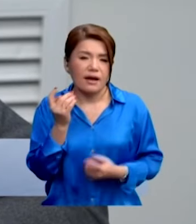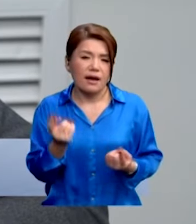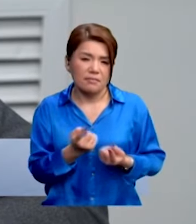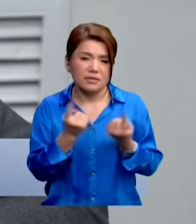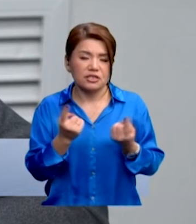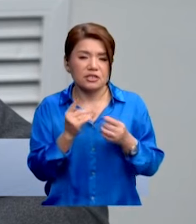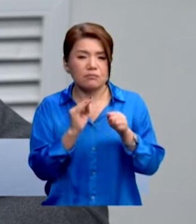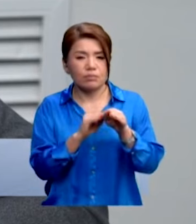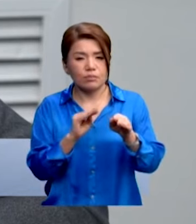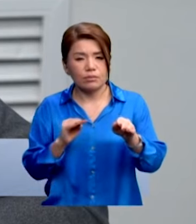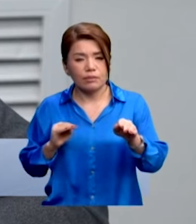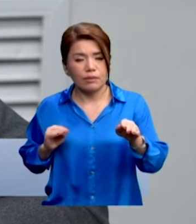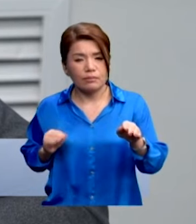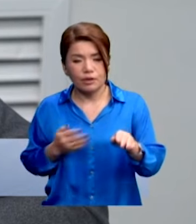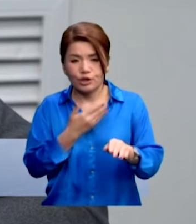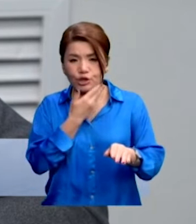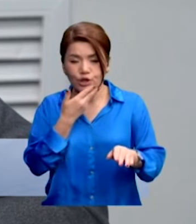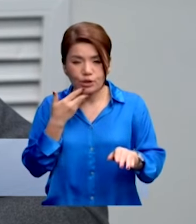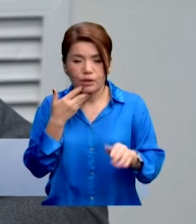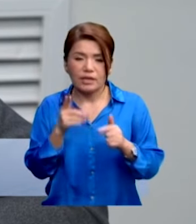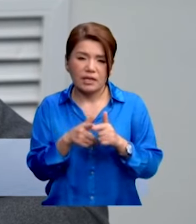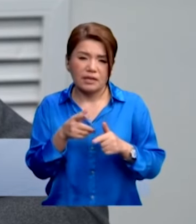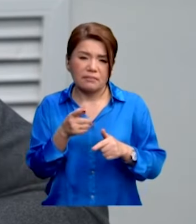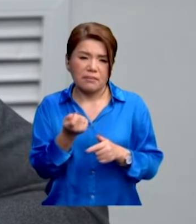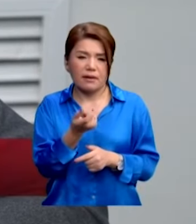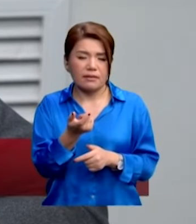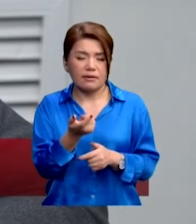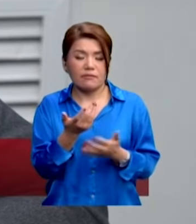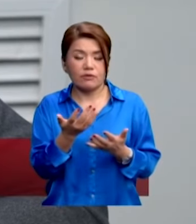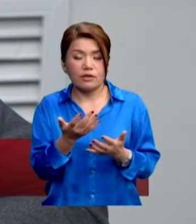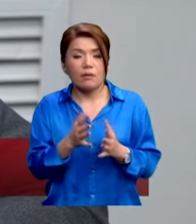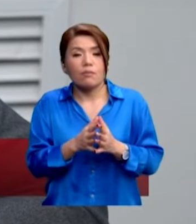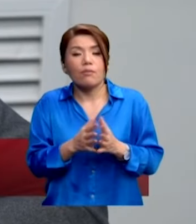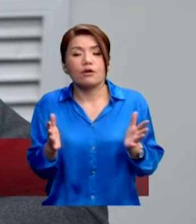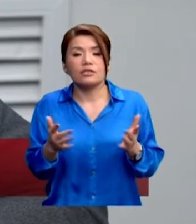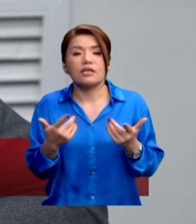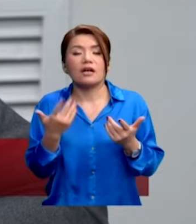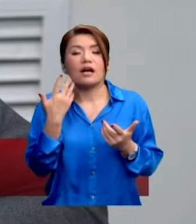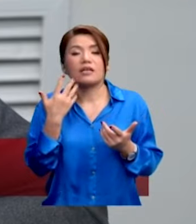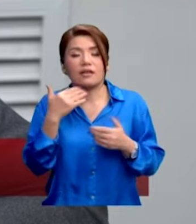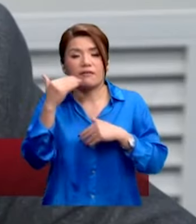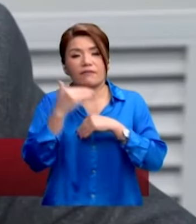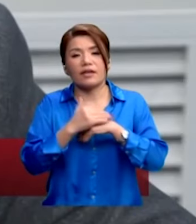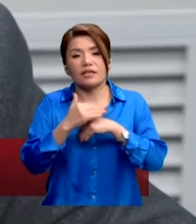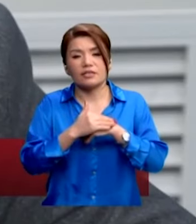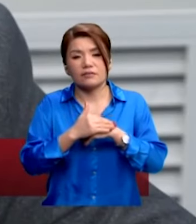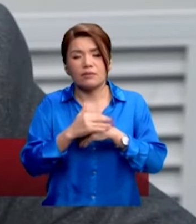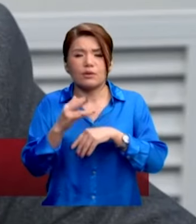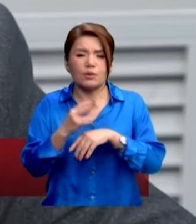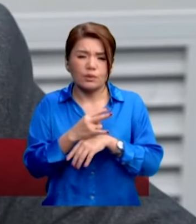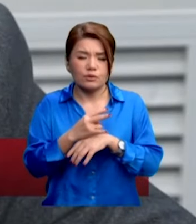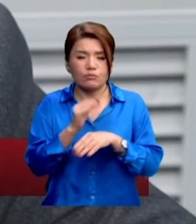транспортных средств нету либо их очень мало и массово все едут начиная к вечеру как